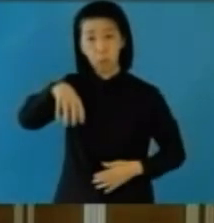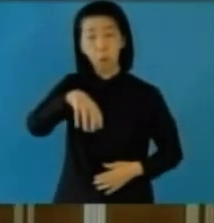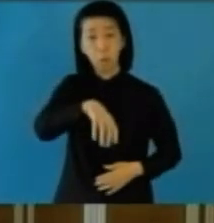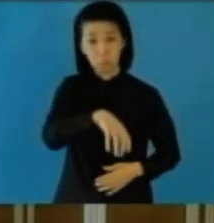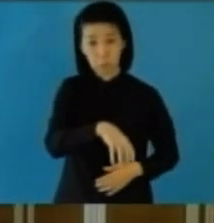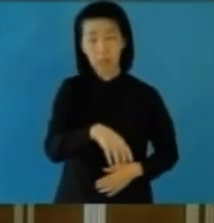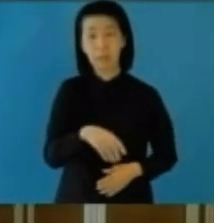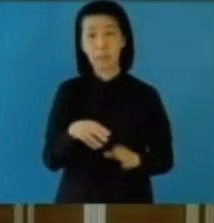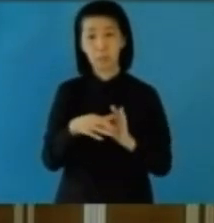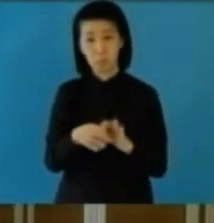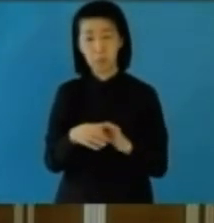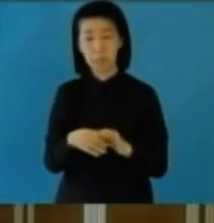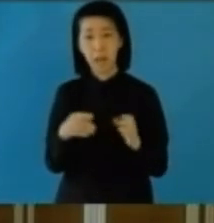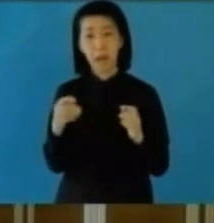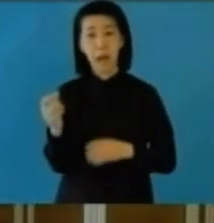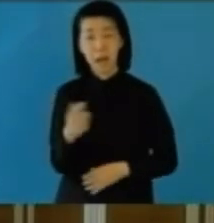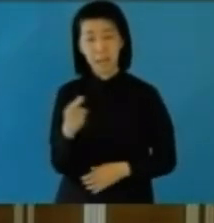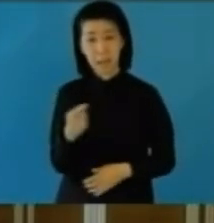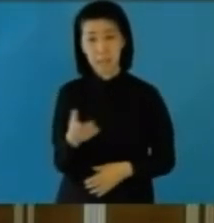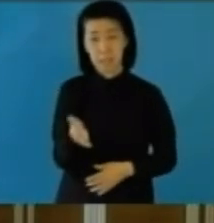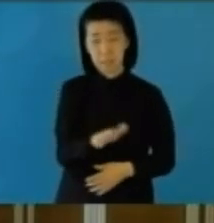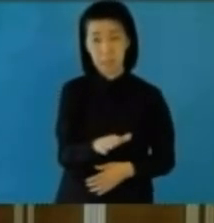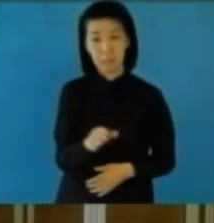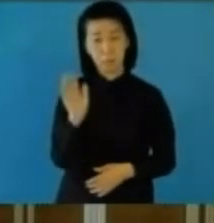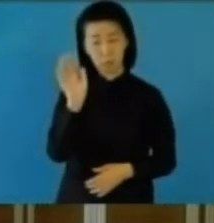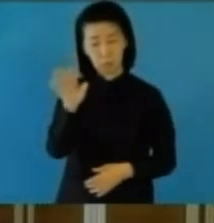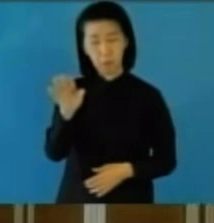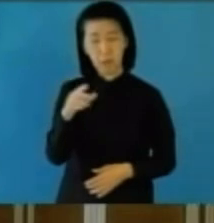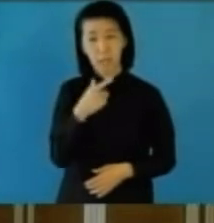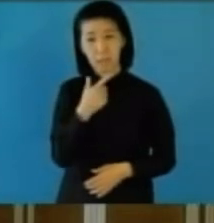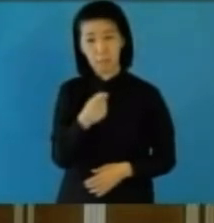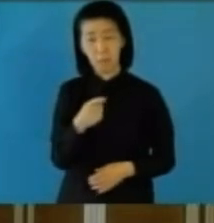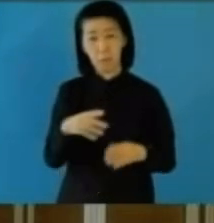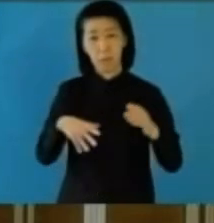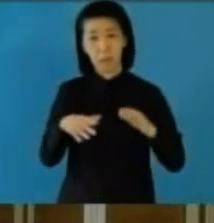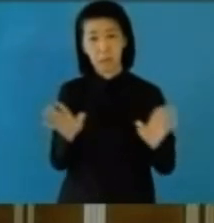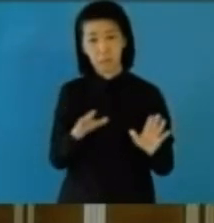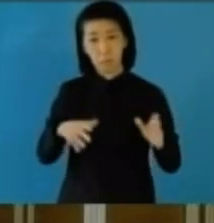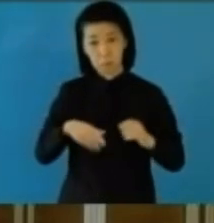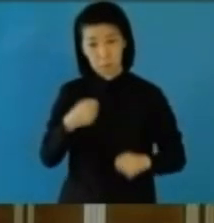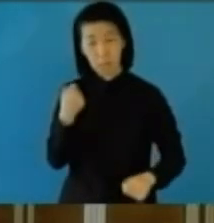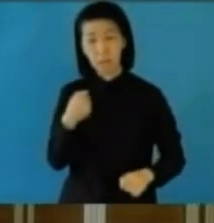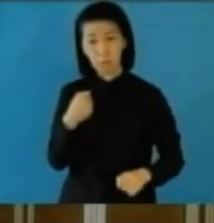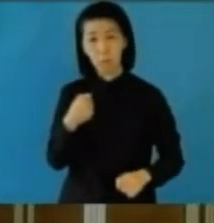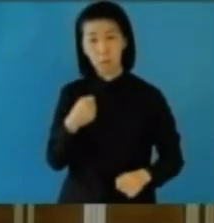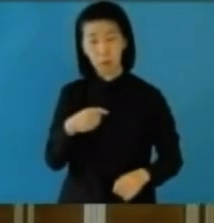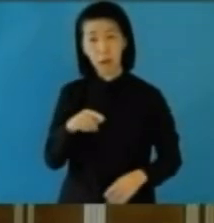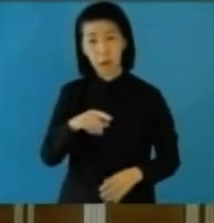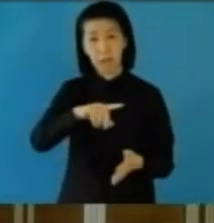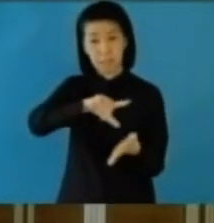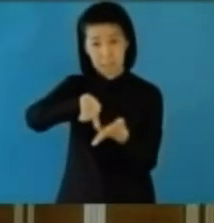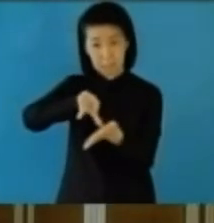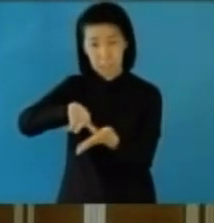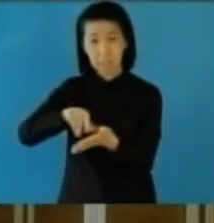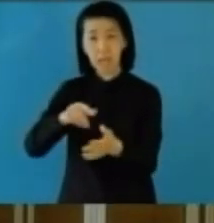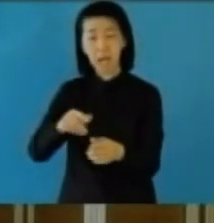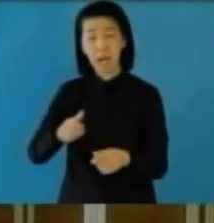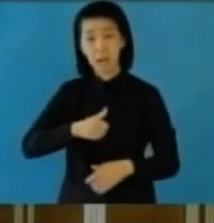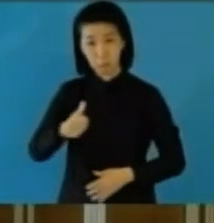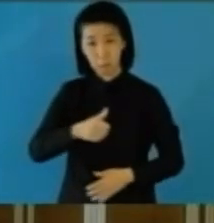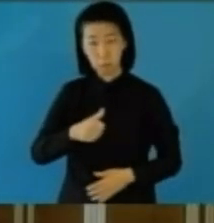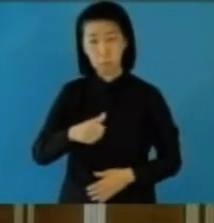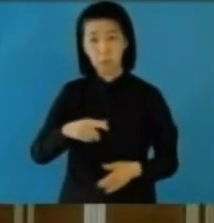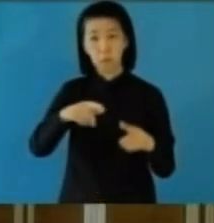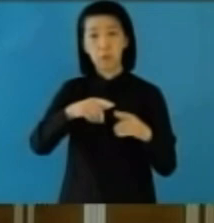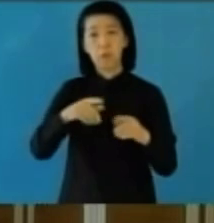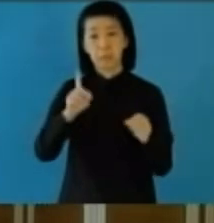期の設置と、将来的には希望する児童生徒が居住地によらず通えるよう、全国300校の設置を